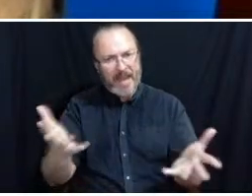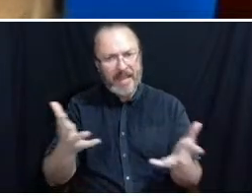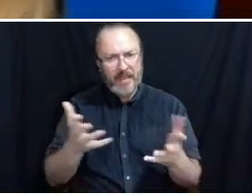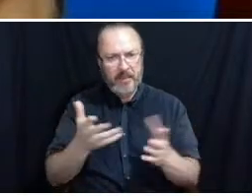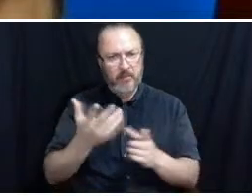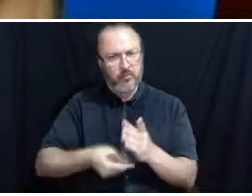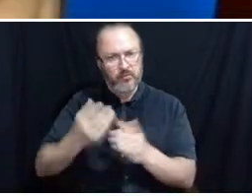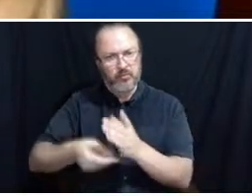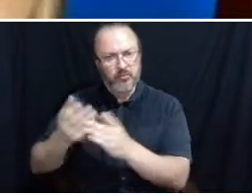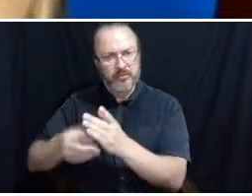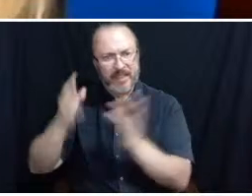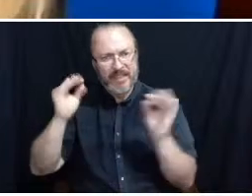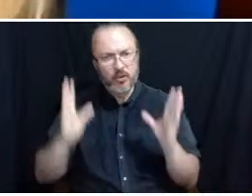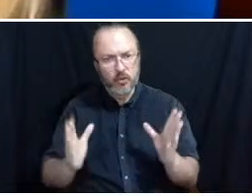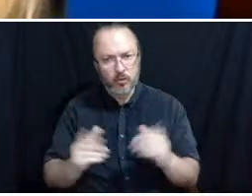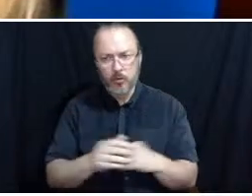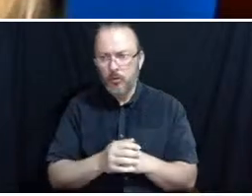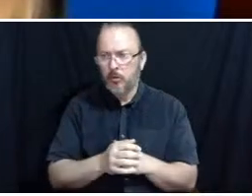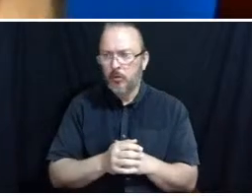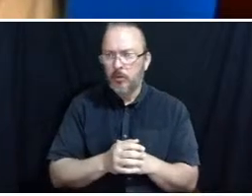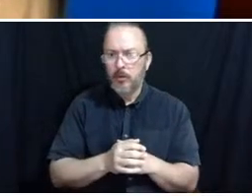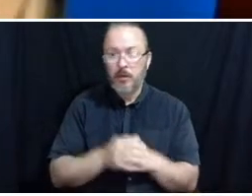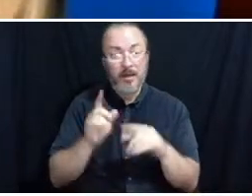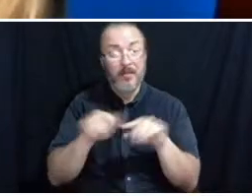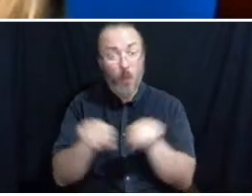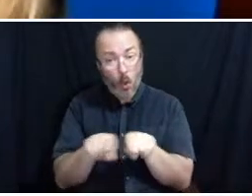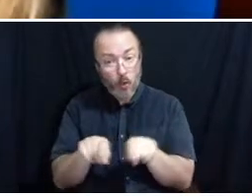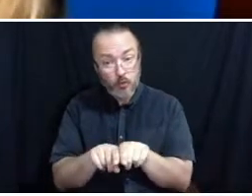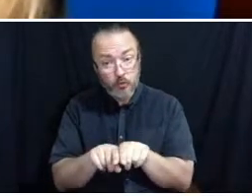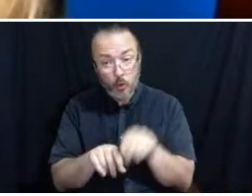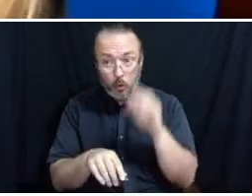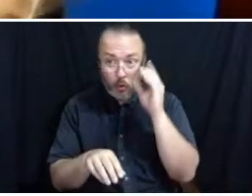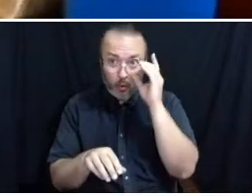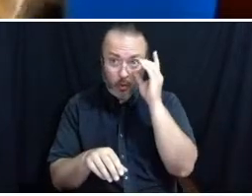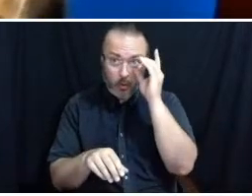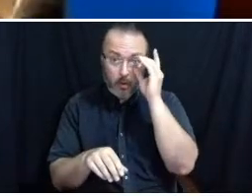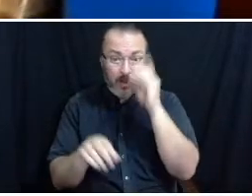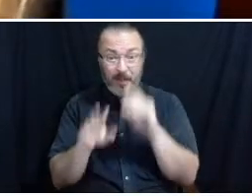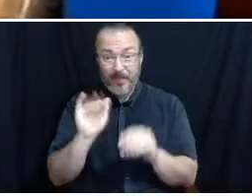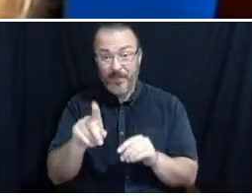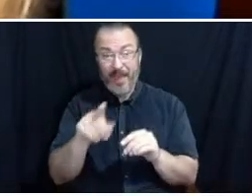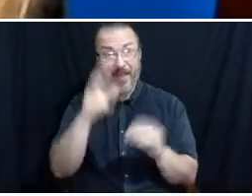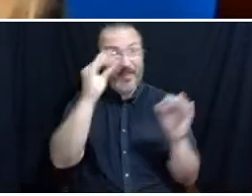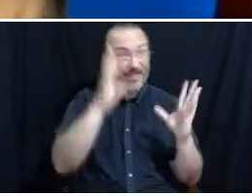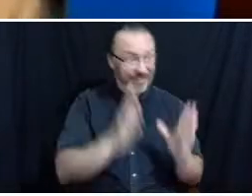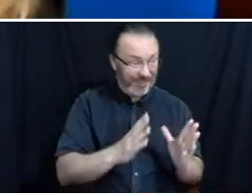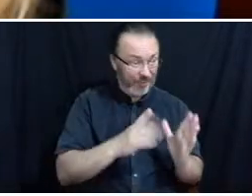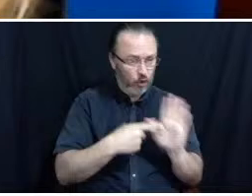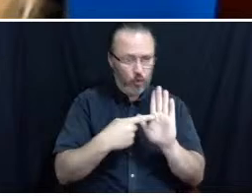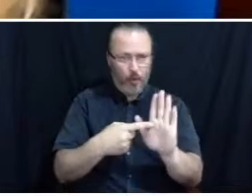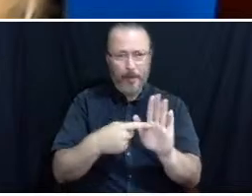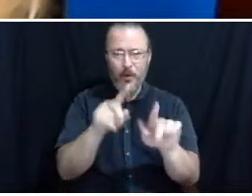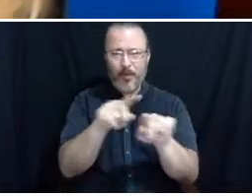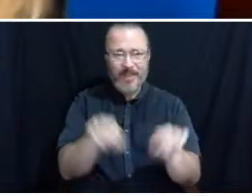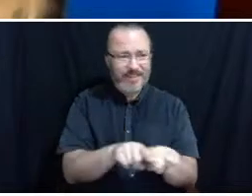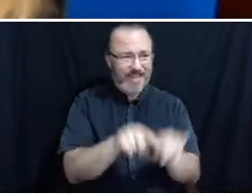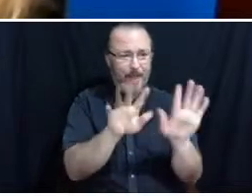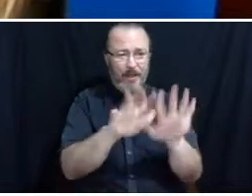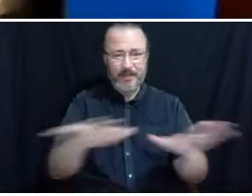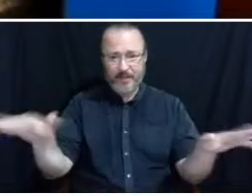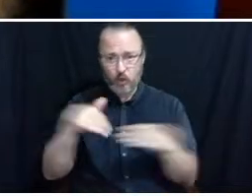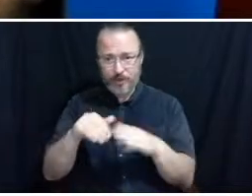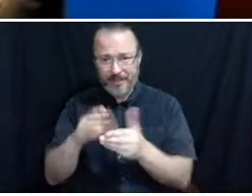européenne. Et donc, nous avons besoin d'enseignants qui eux-mêmes représentent la même diversité que nous voyons dans notre société, dans nos salles de